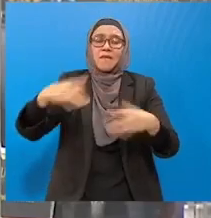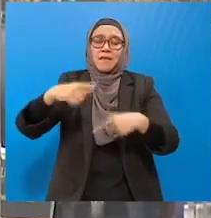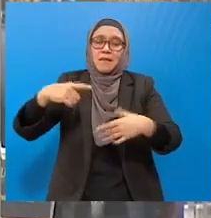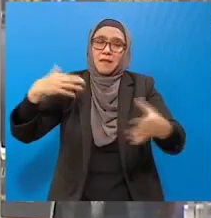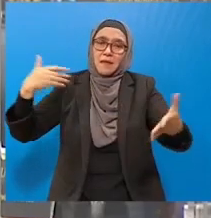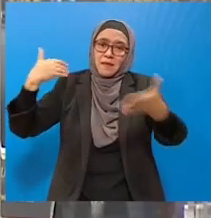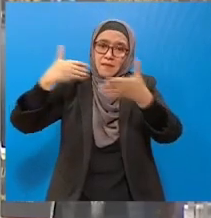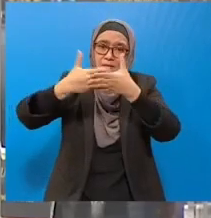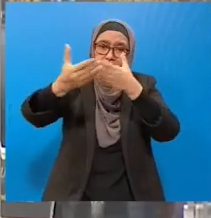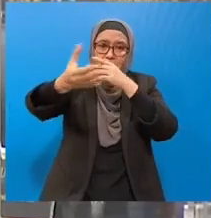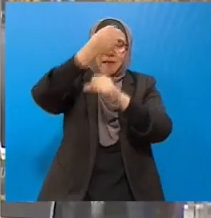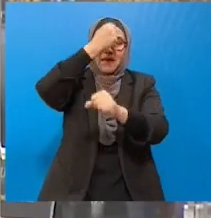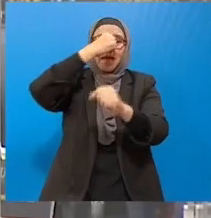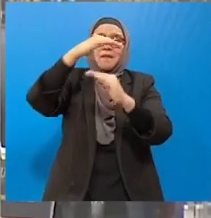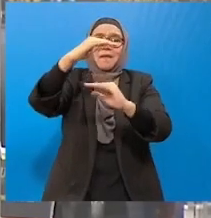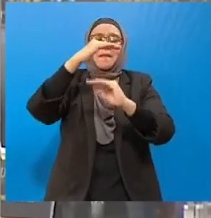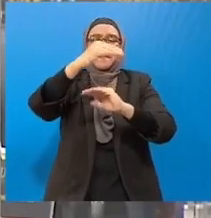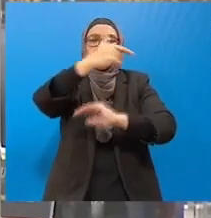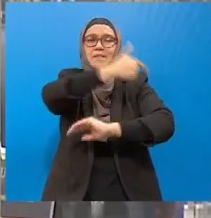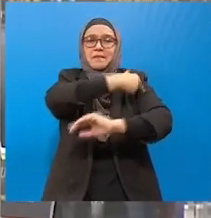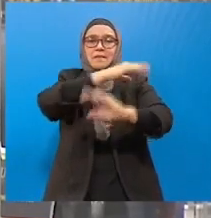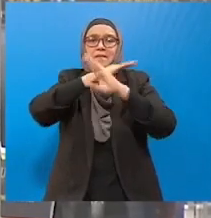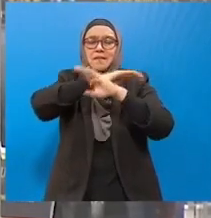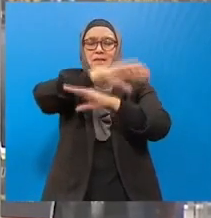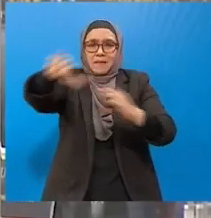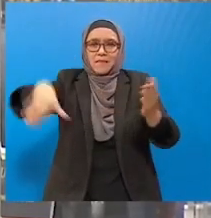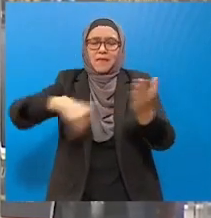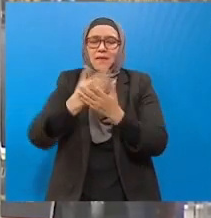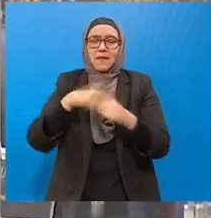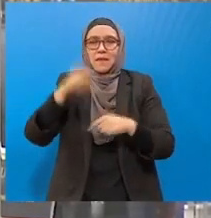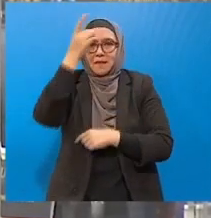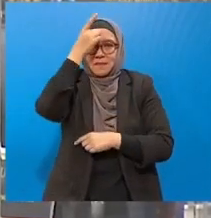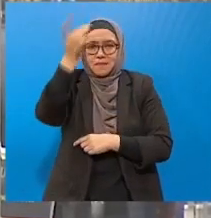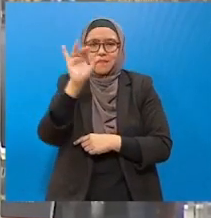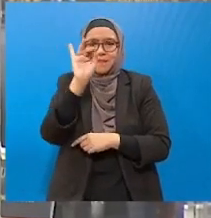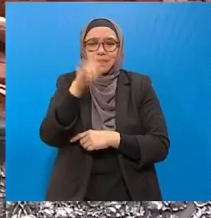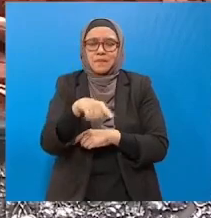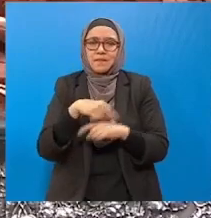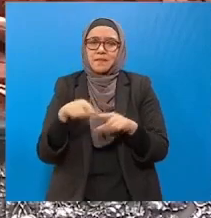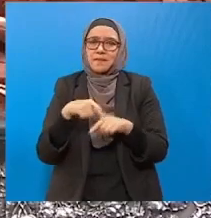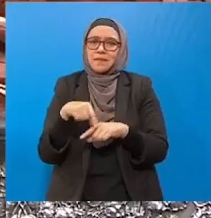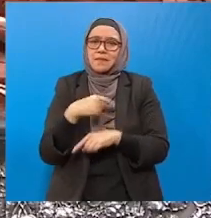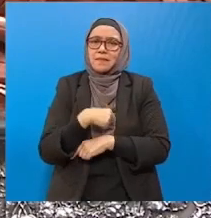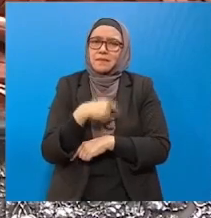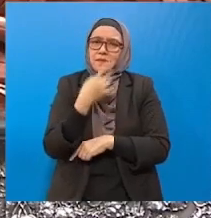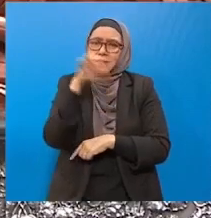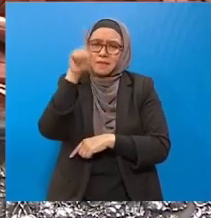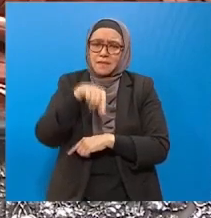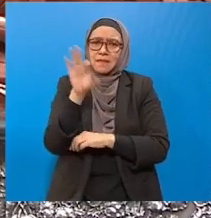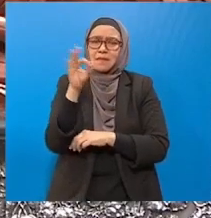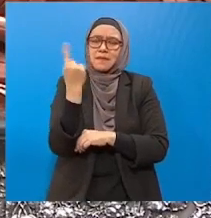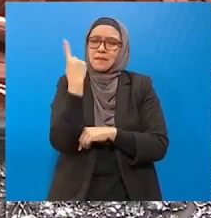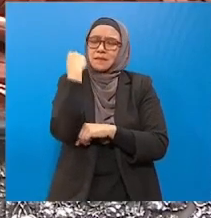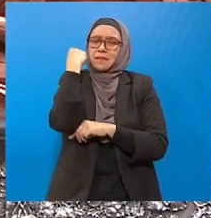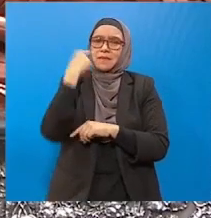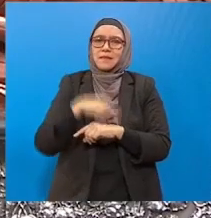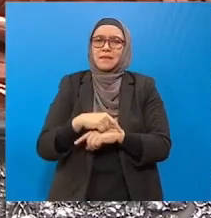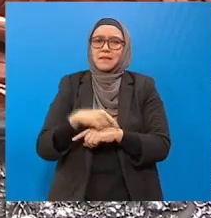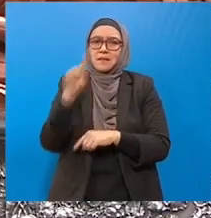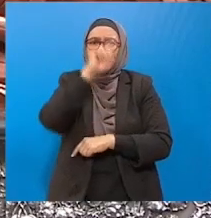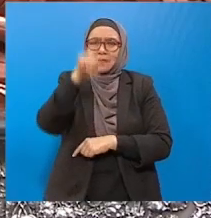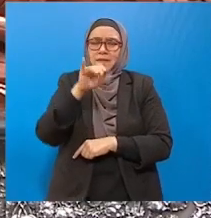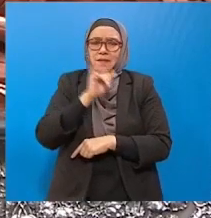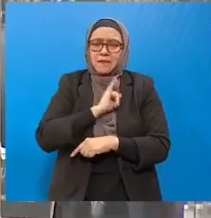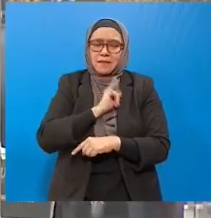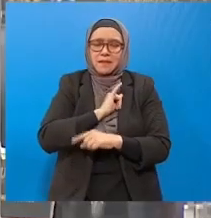menyeluruh baru-baru ini berdoa pada Papa September baru-baru ini soal Elisa saya kepada kementerian keju Raya